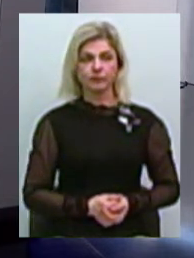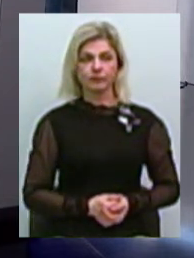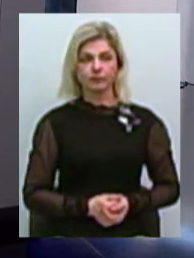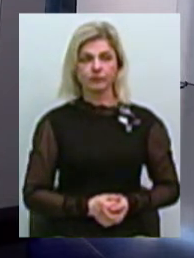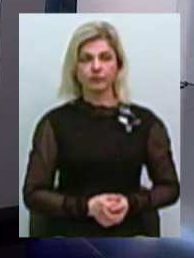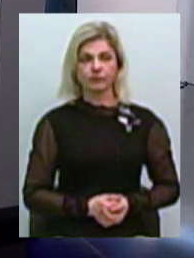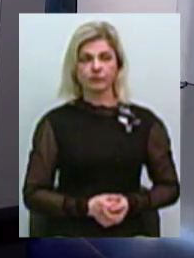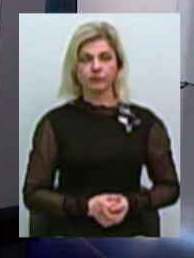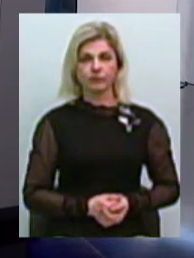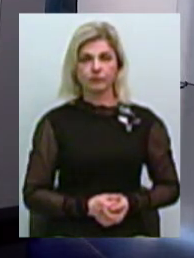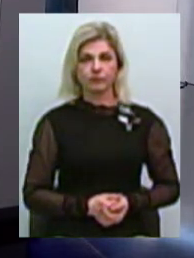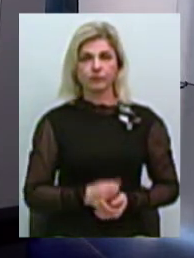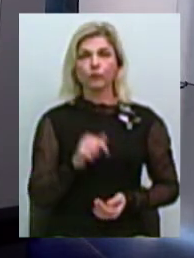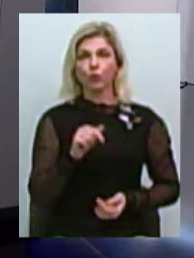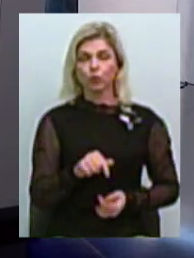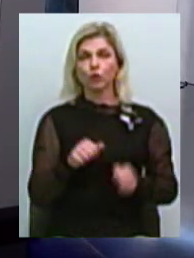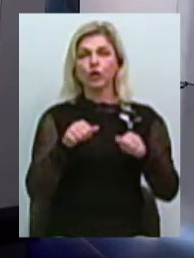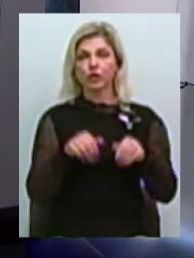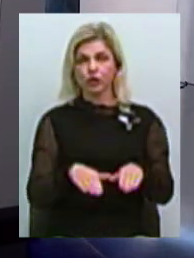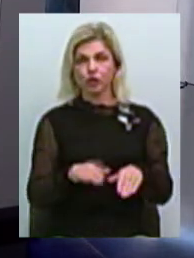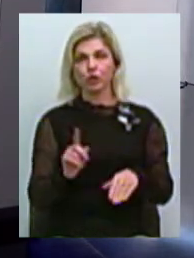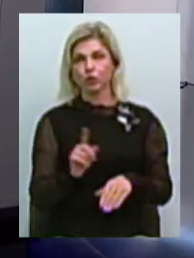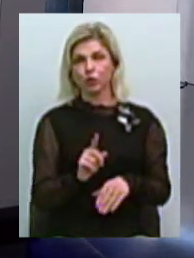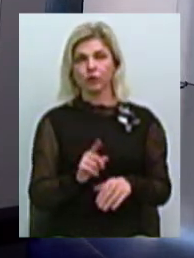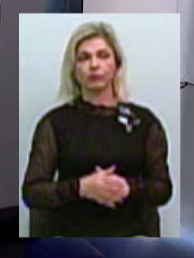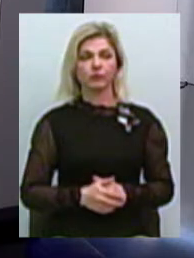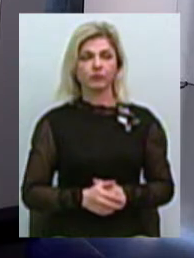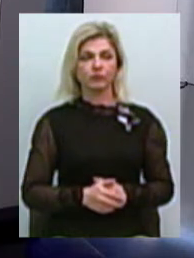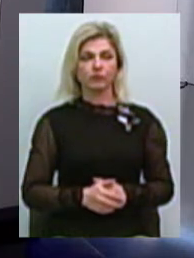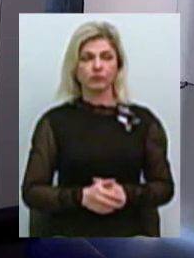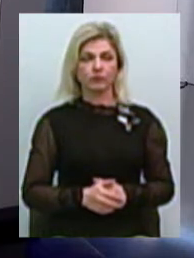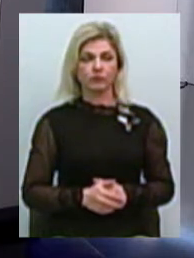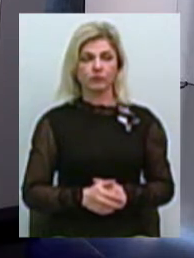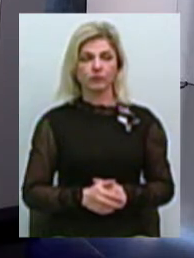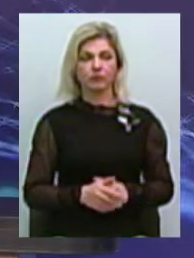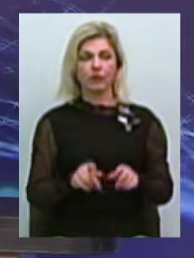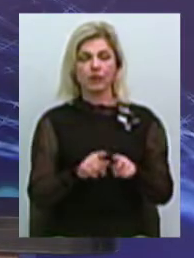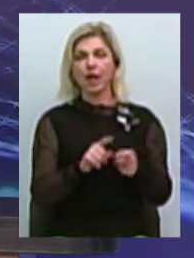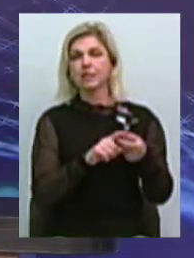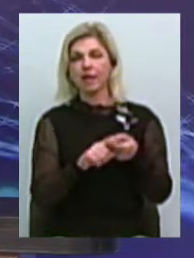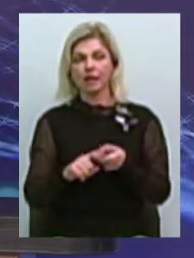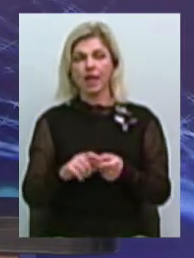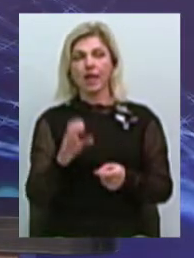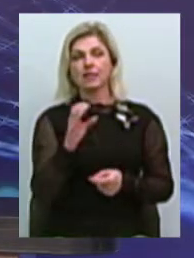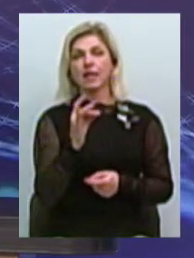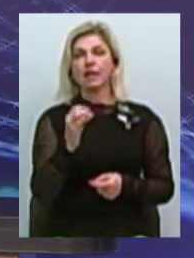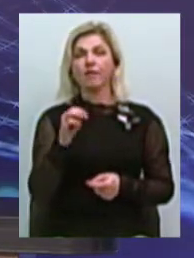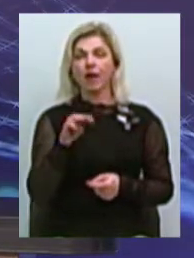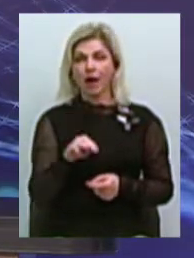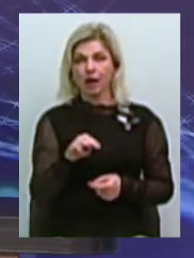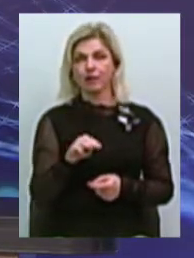да? То тут прийнято рішення, що дані наслідки сертифікації вчителя,